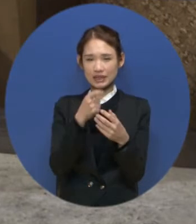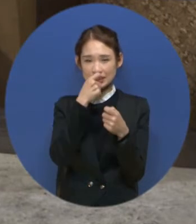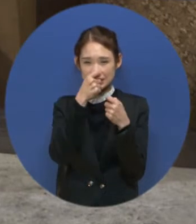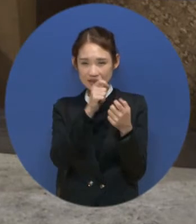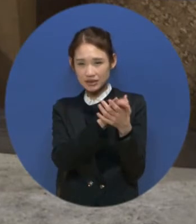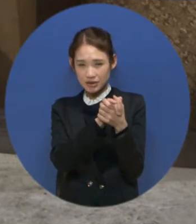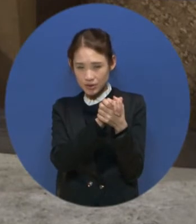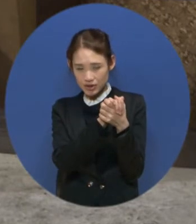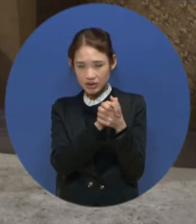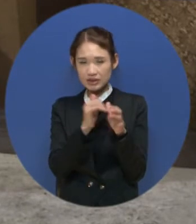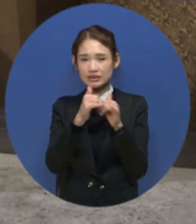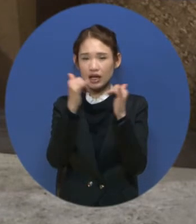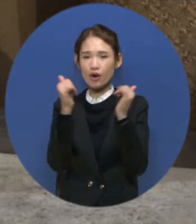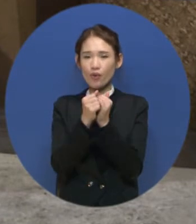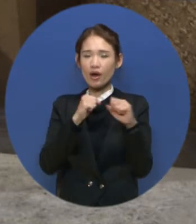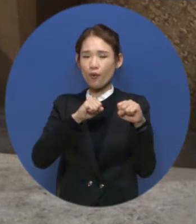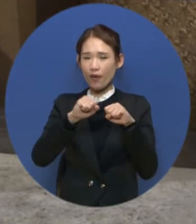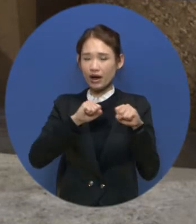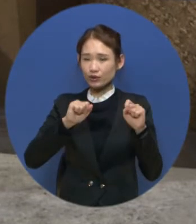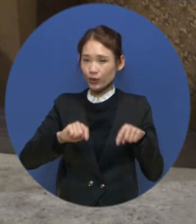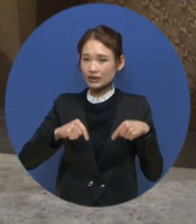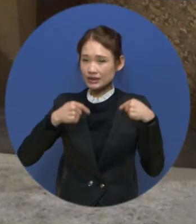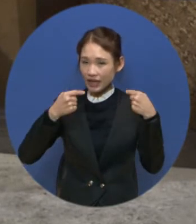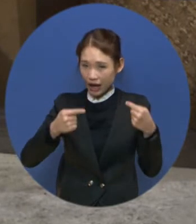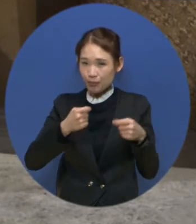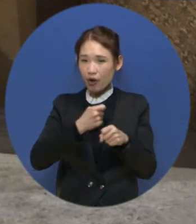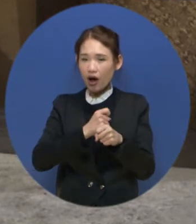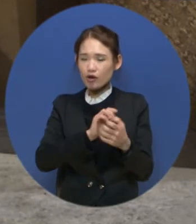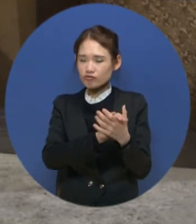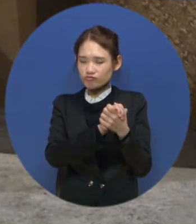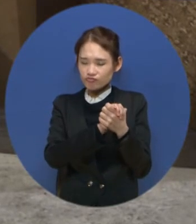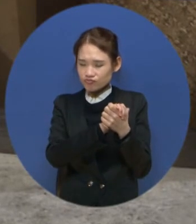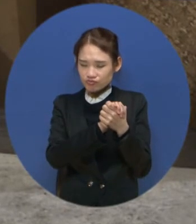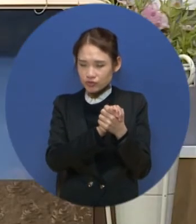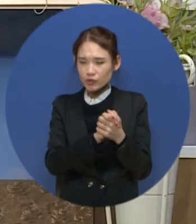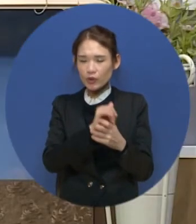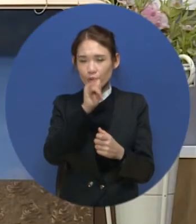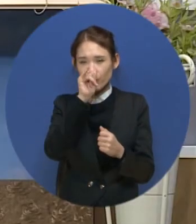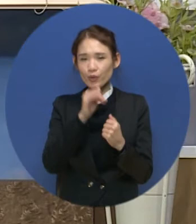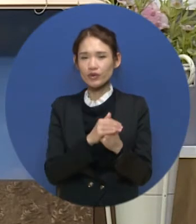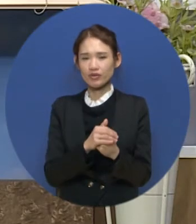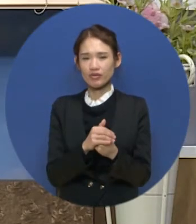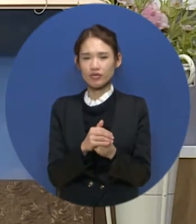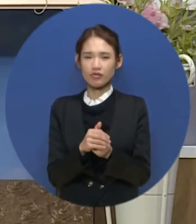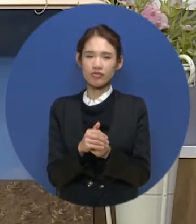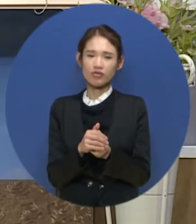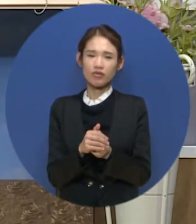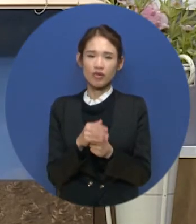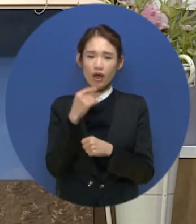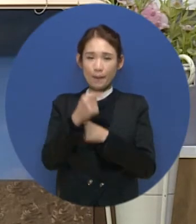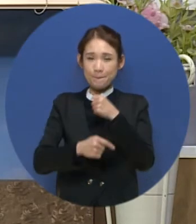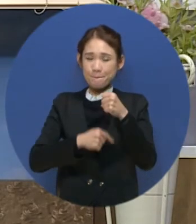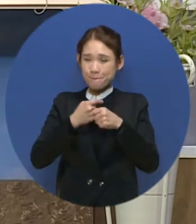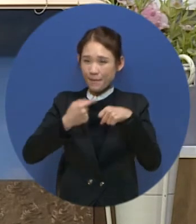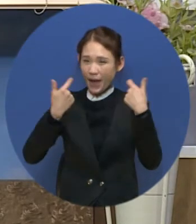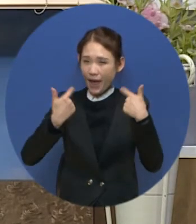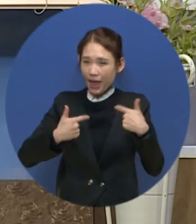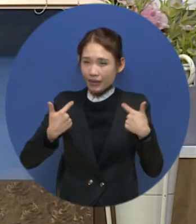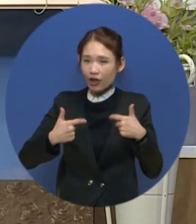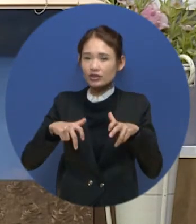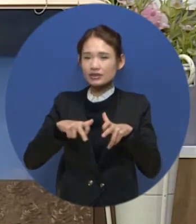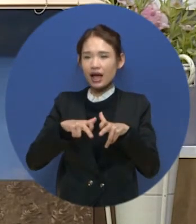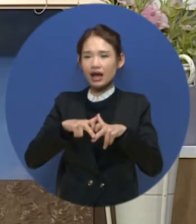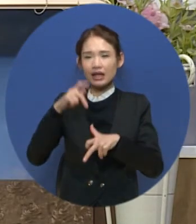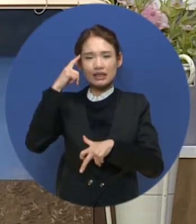이 사회활동 참여도 하면서 그렇게 또 우정도 쌓고 그렇게 하시는 것 같은데 매년 또 장애 인식 개선을